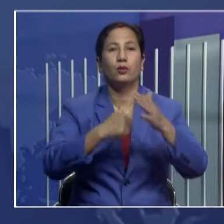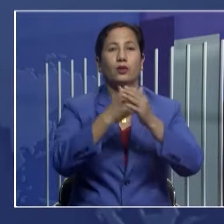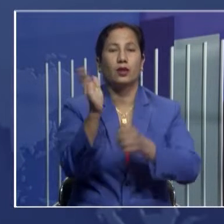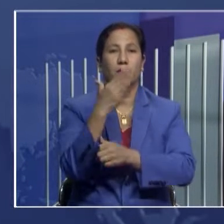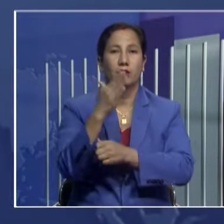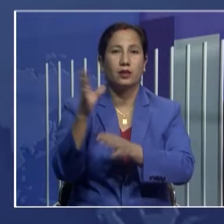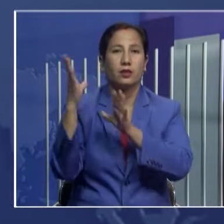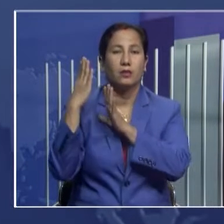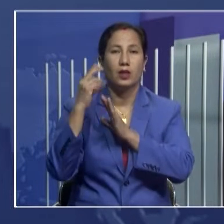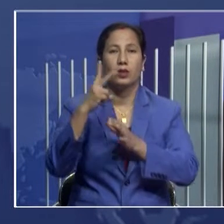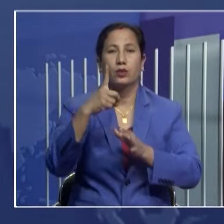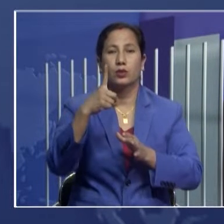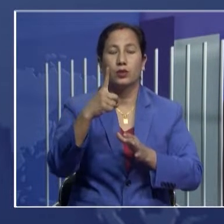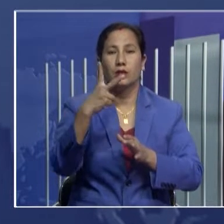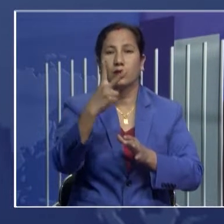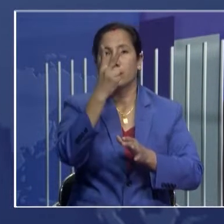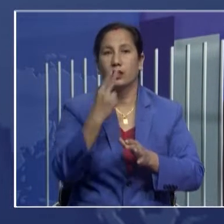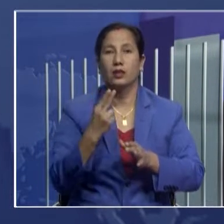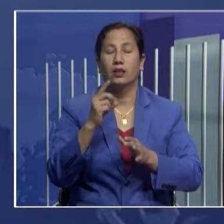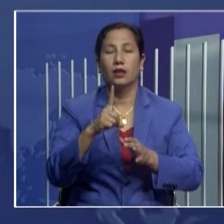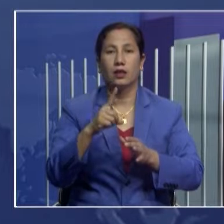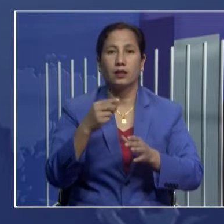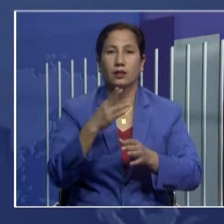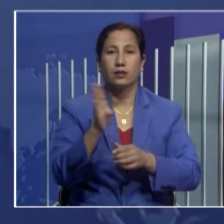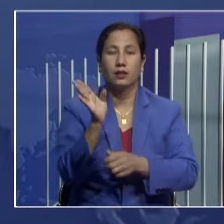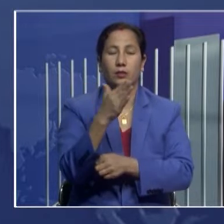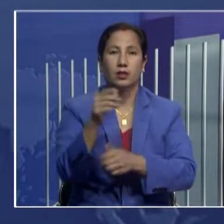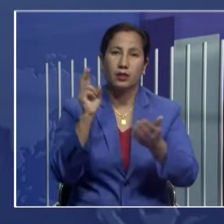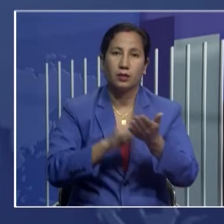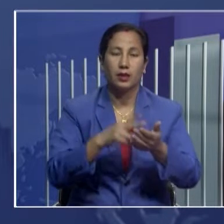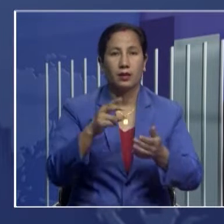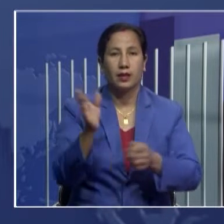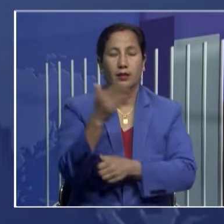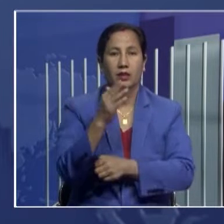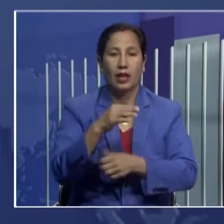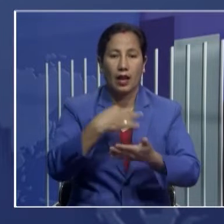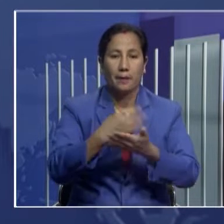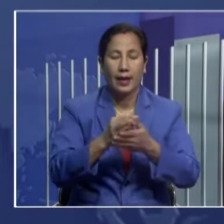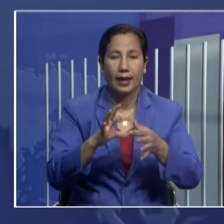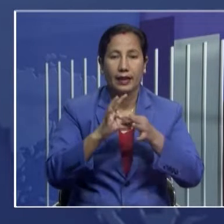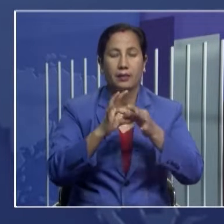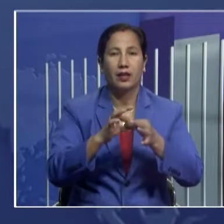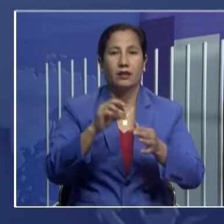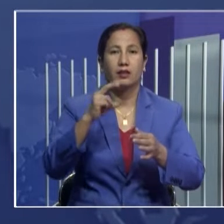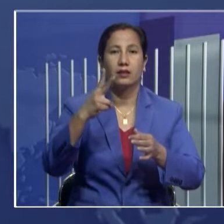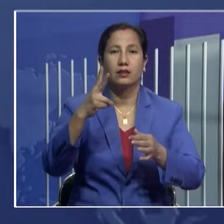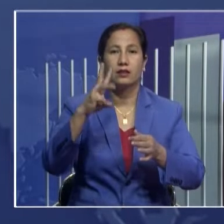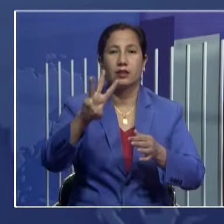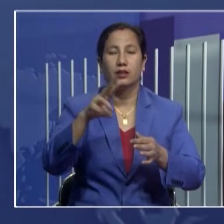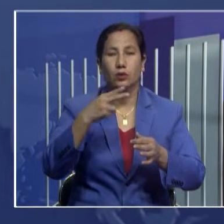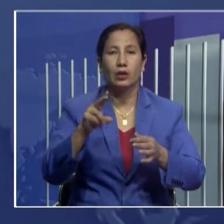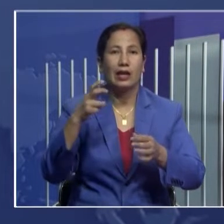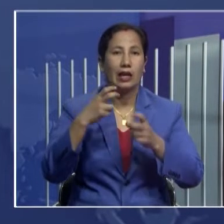दुई सातापछि मात्रै एकजना मन्त्री थपिए। बाँकी मन्त्रालयको भागबण्डा मिलाउन तीनवटै दल यतिबेला छलफलमा